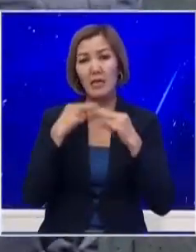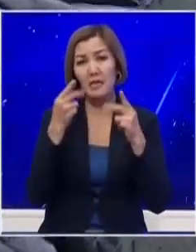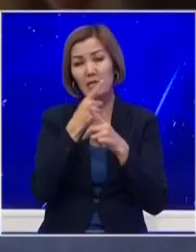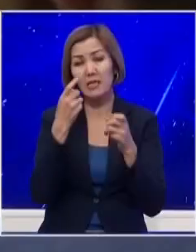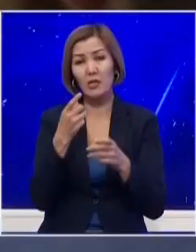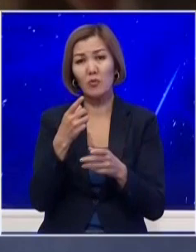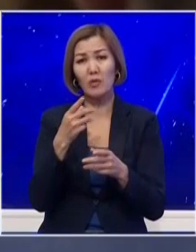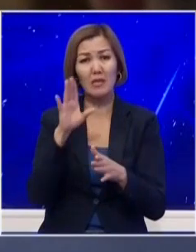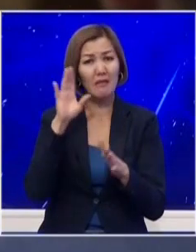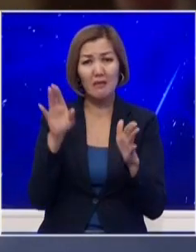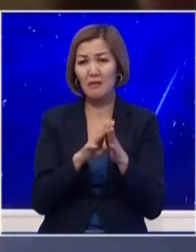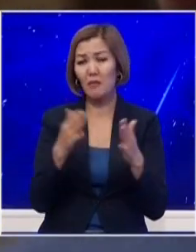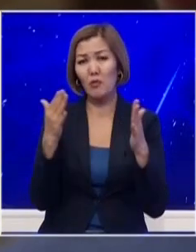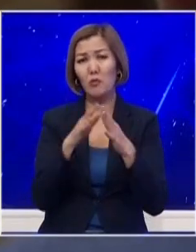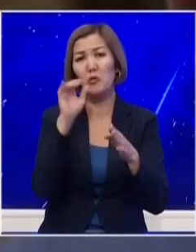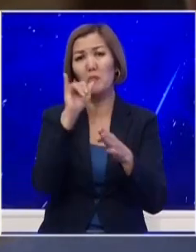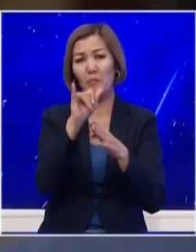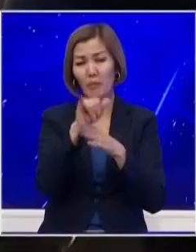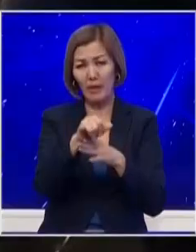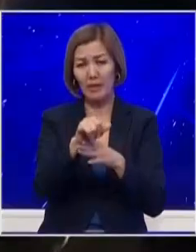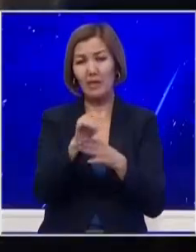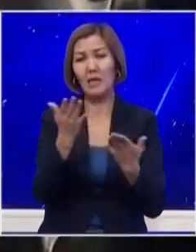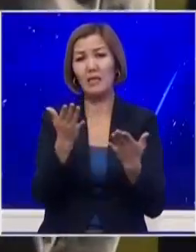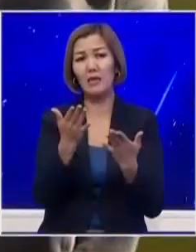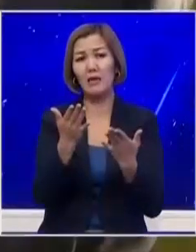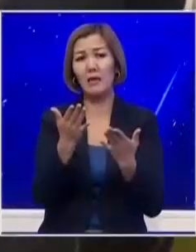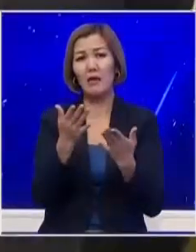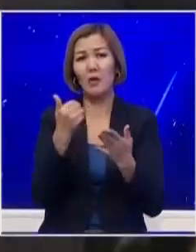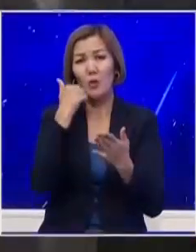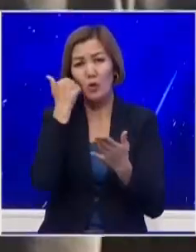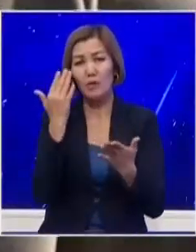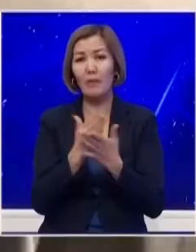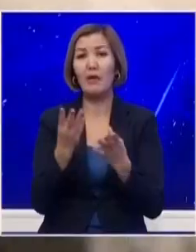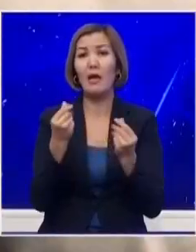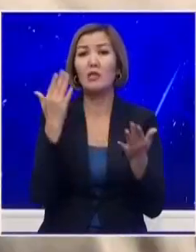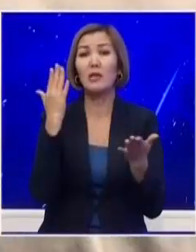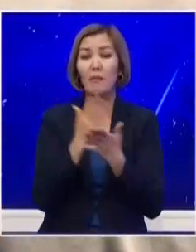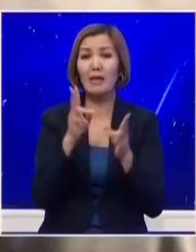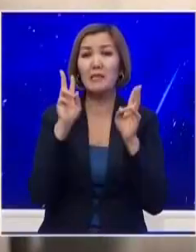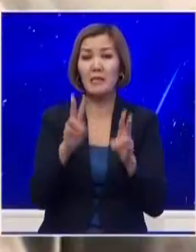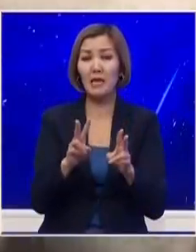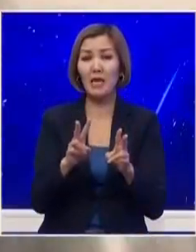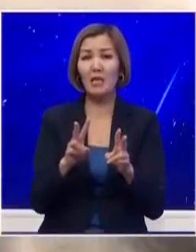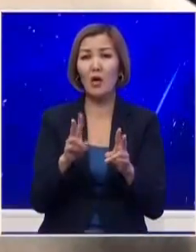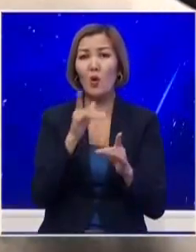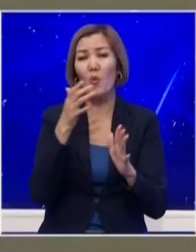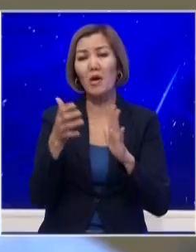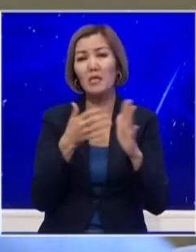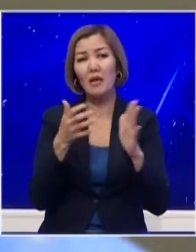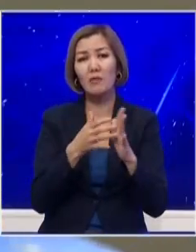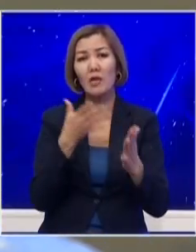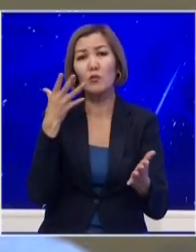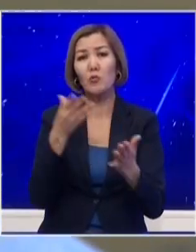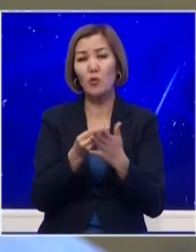елемеген тұтынушылардың үйіне барды. Тексерушілердің келгеніне ұялып ақтыр. Қаражат жоқ емес, бар, тек уақыт тапшылығынан төлем жасауды